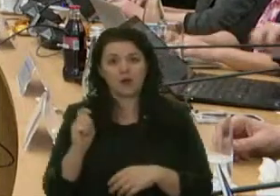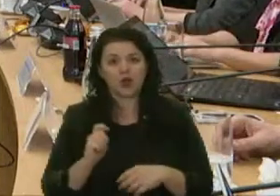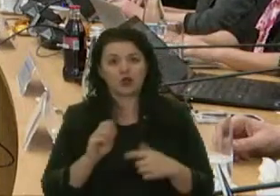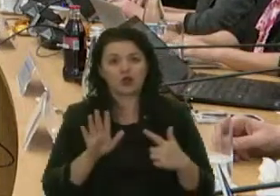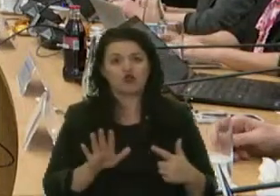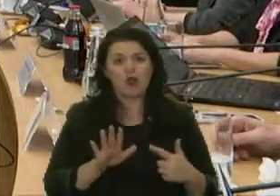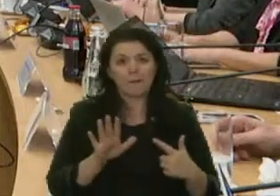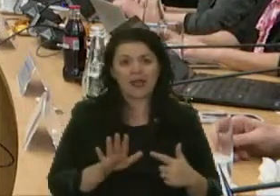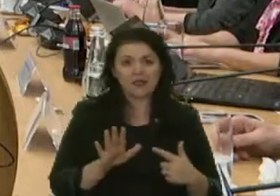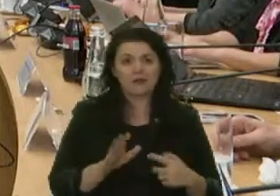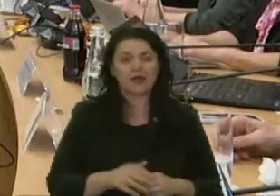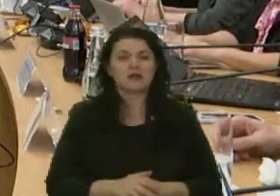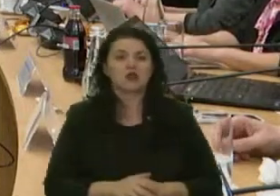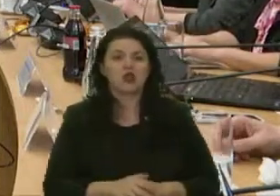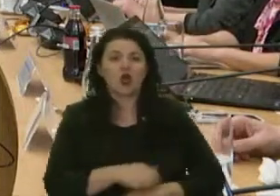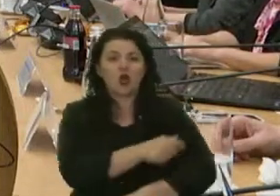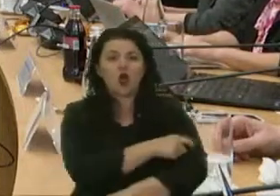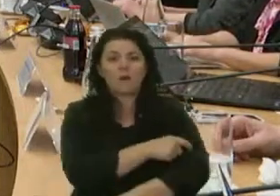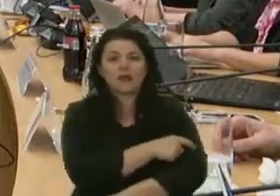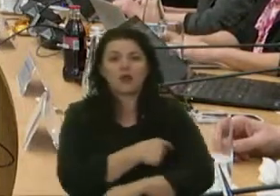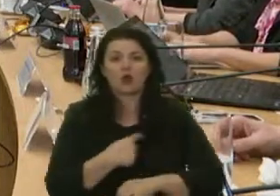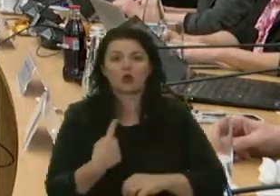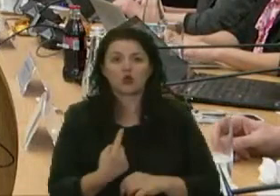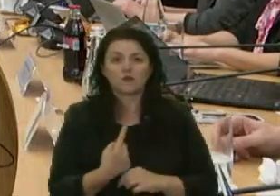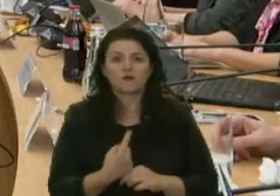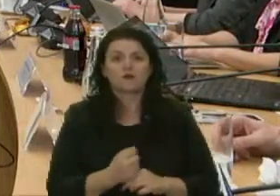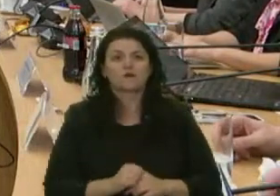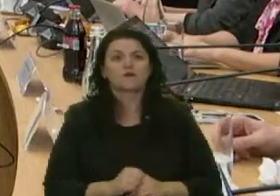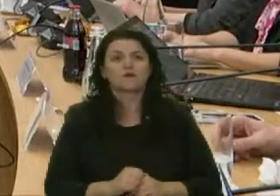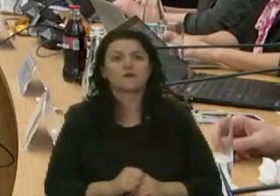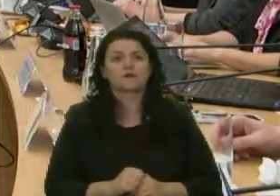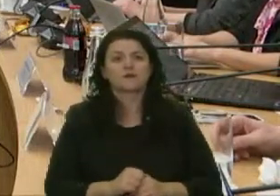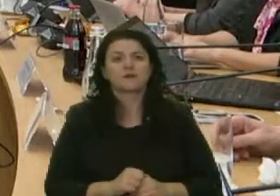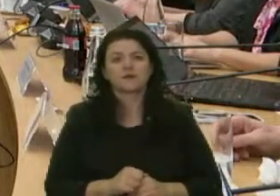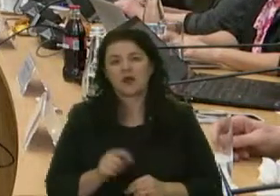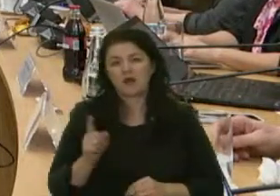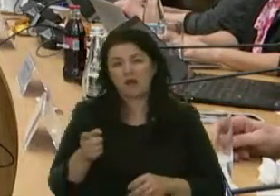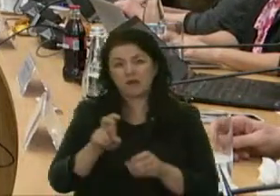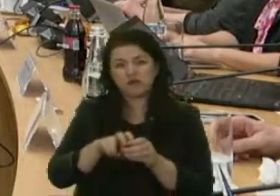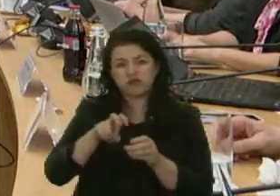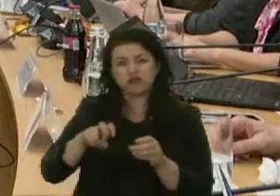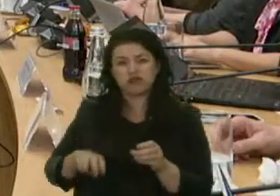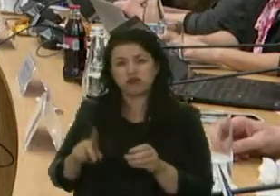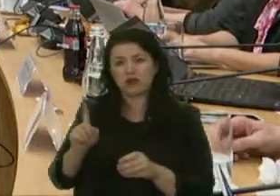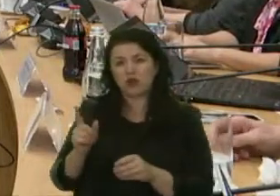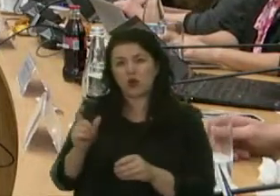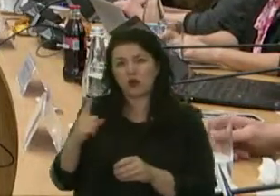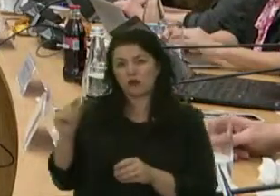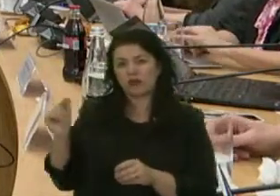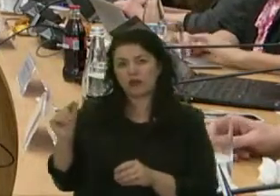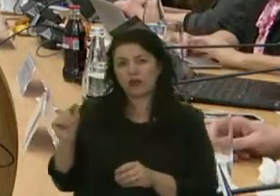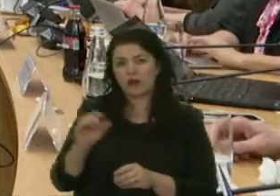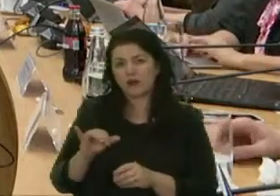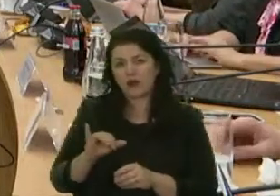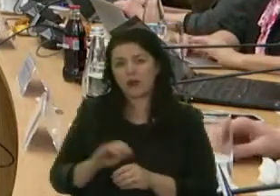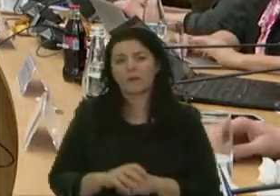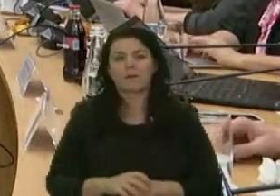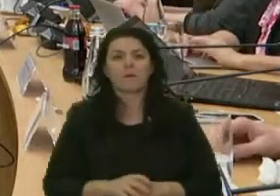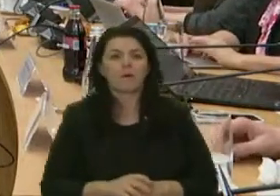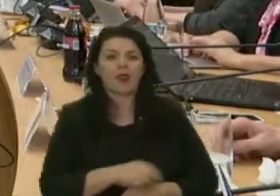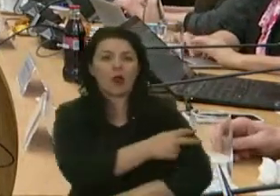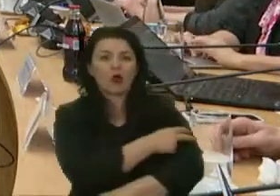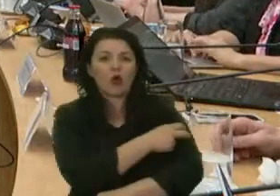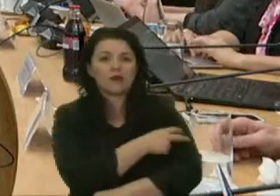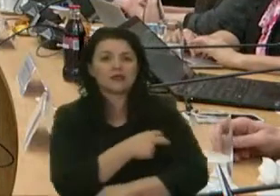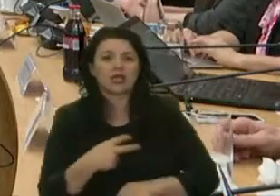1 Comisia de buget Avis favorabil com Domnule președinte de la punctul următor vă rog să mă voiți câteva minute În regulă Comisia 2 Comisia